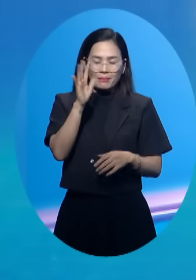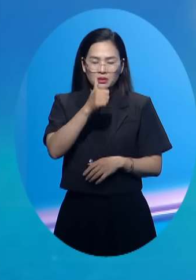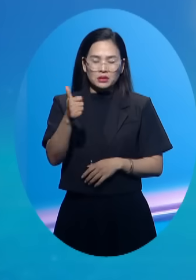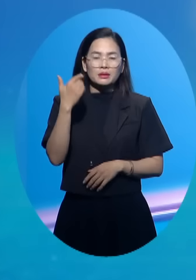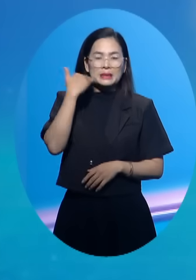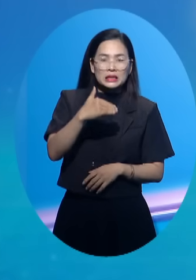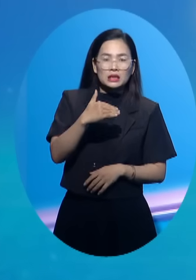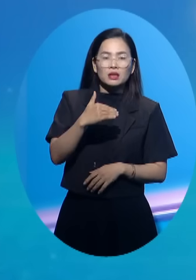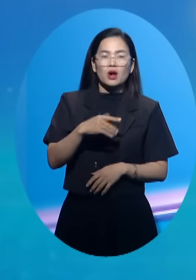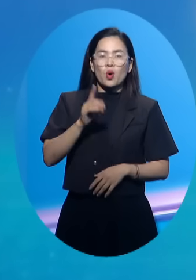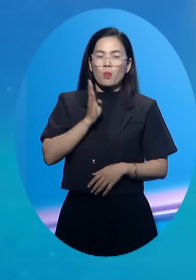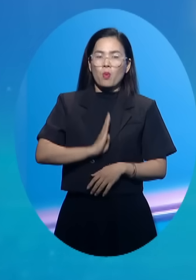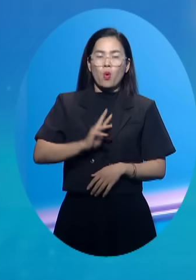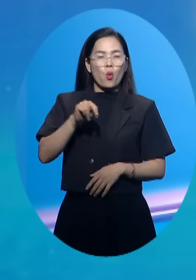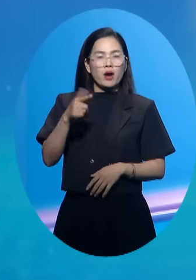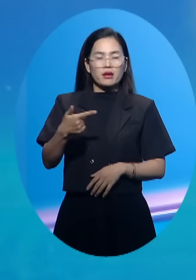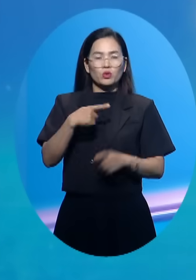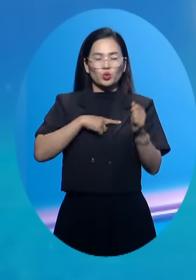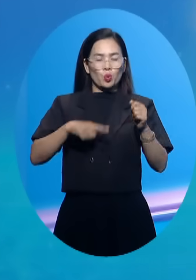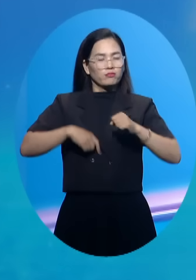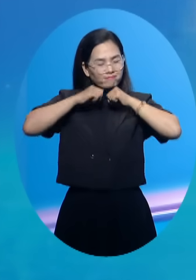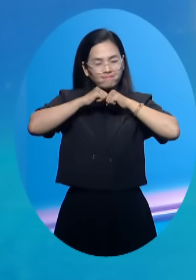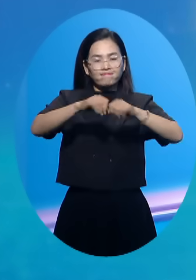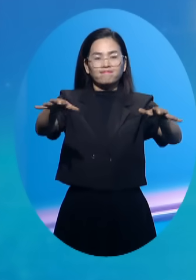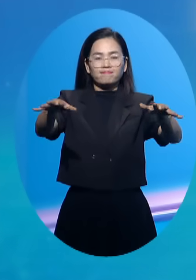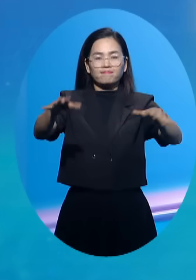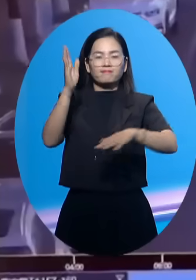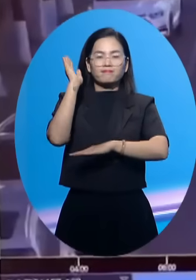dân bị thương. Bộ Ngoại giao Trung Quốc đã lên tiếng về vụ việc này.